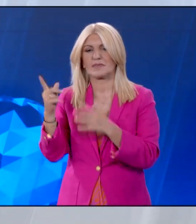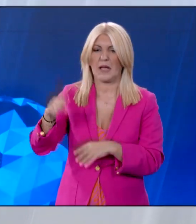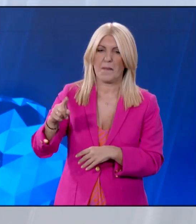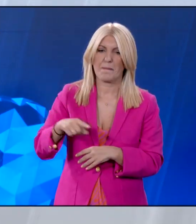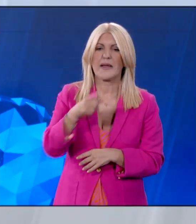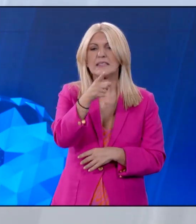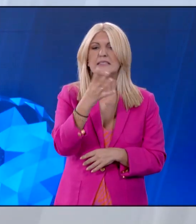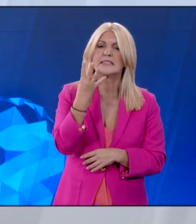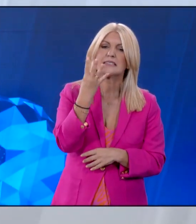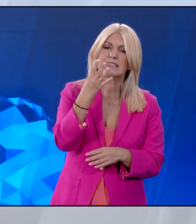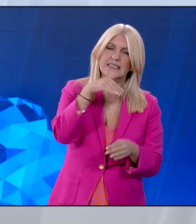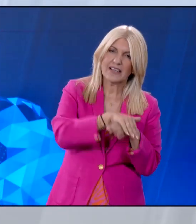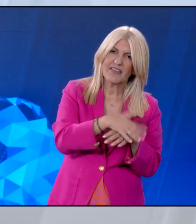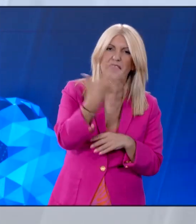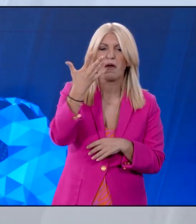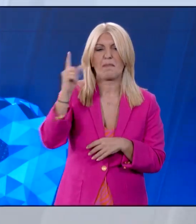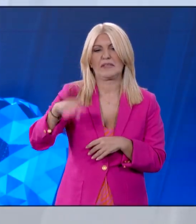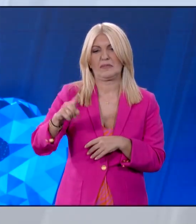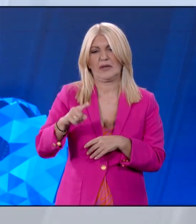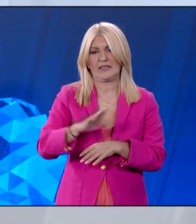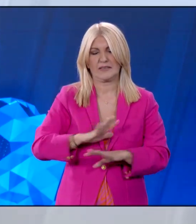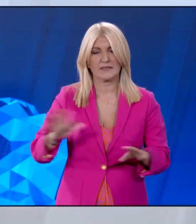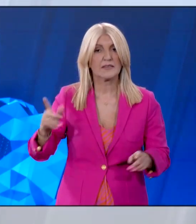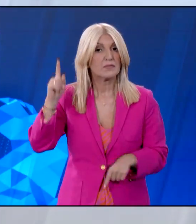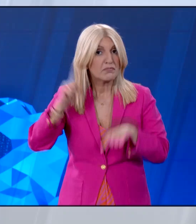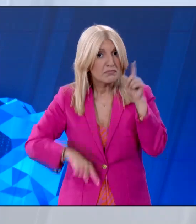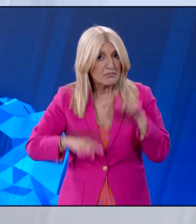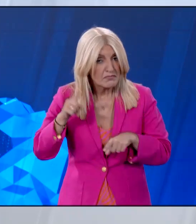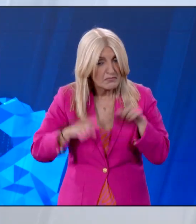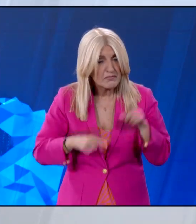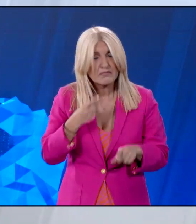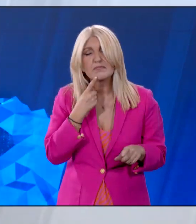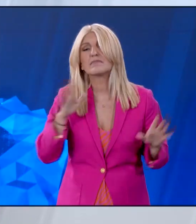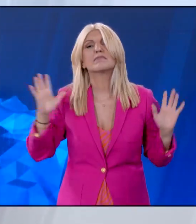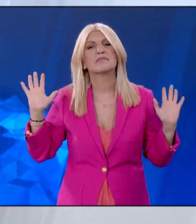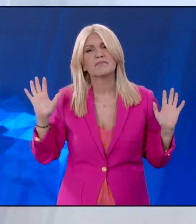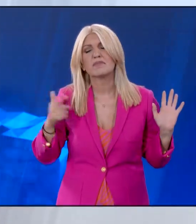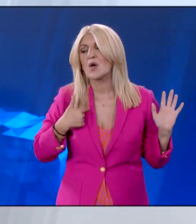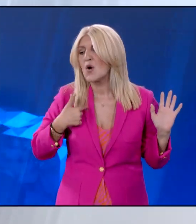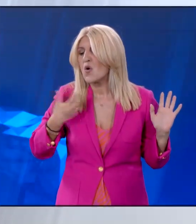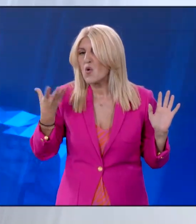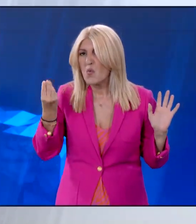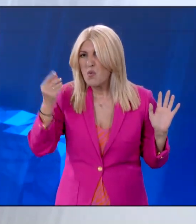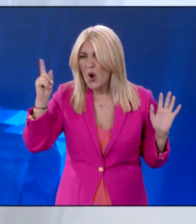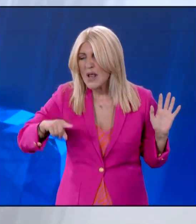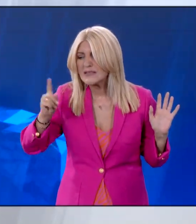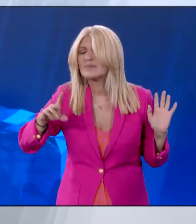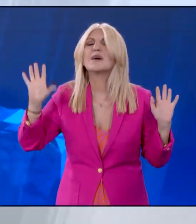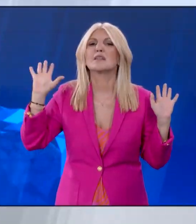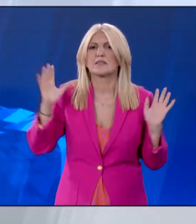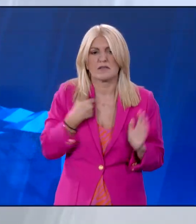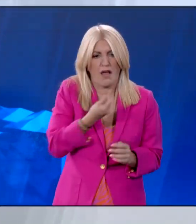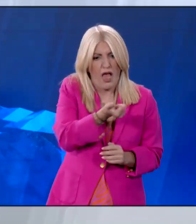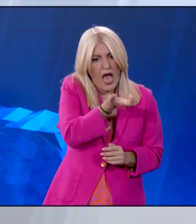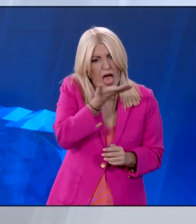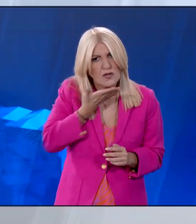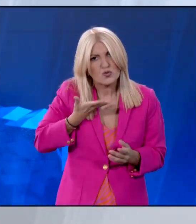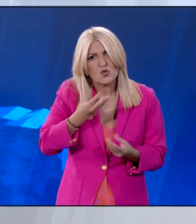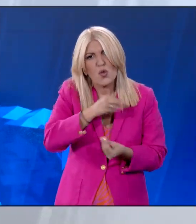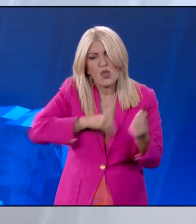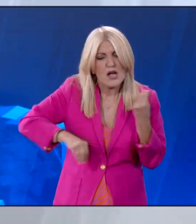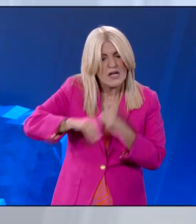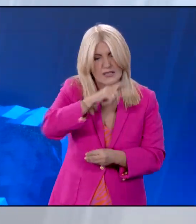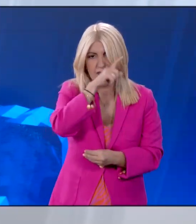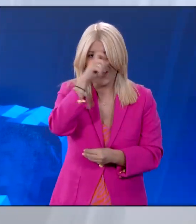5 μέρες ή 6. 4 βράδια, 5 μέρες. Αρκετοί πάντως αναγκάστηκαν να περιορίσουν τις ημέρες διαμονής για να μπορέσουν να ανταπεξέλθουν στα